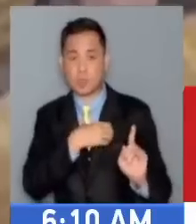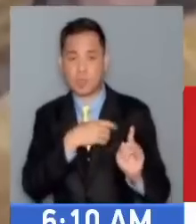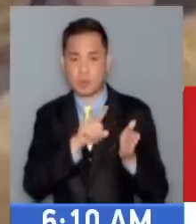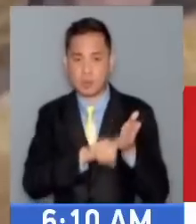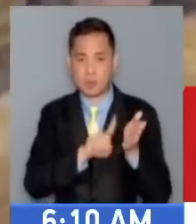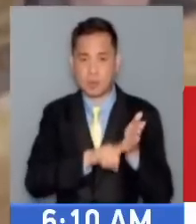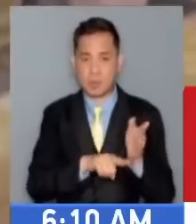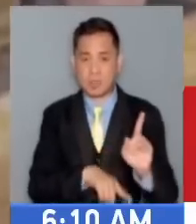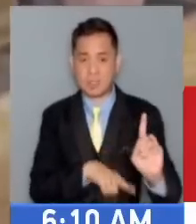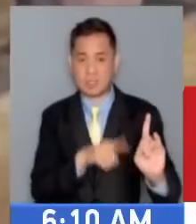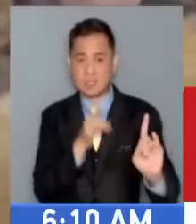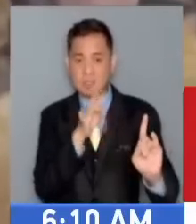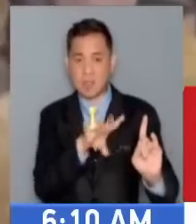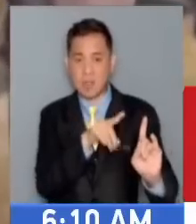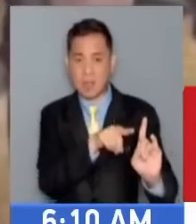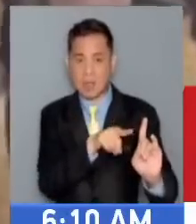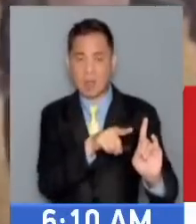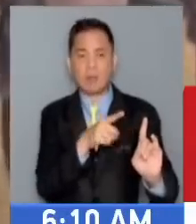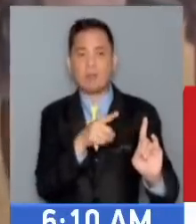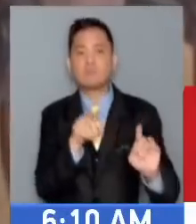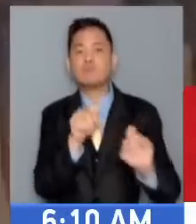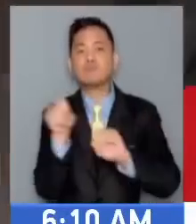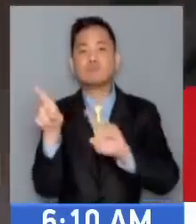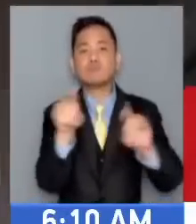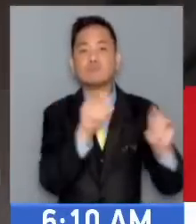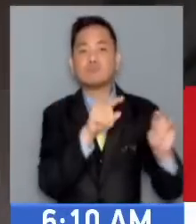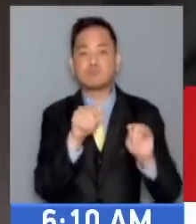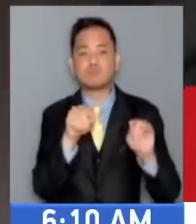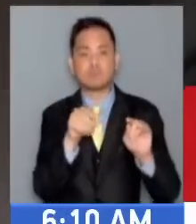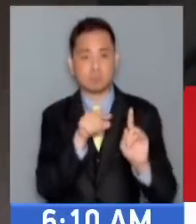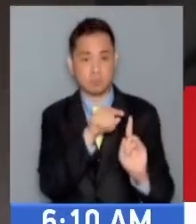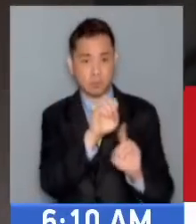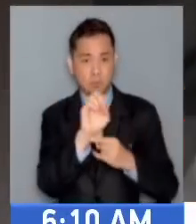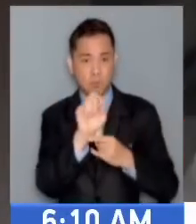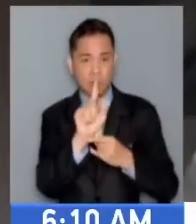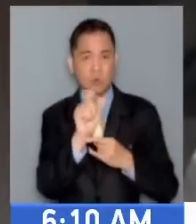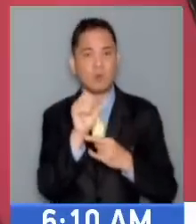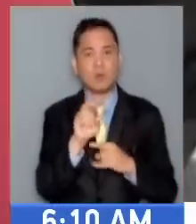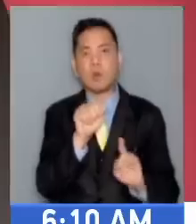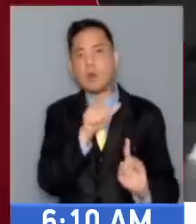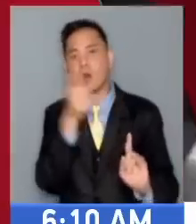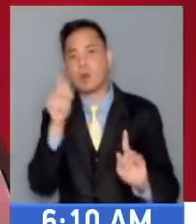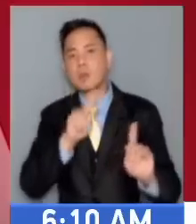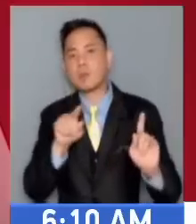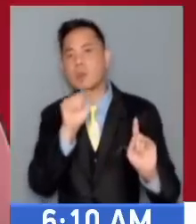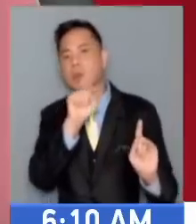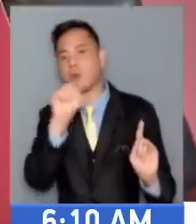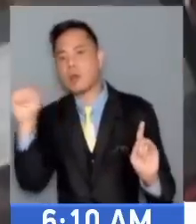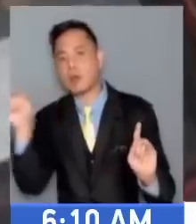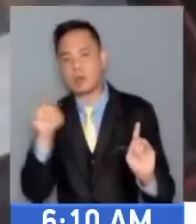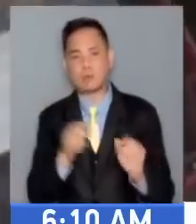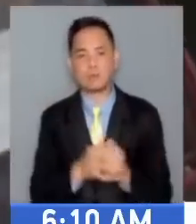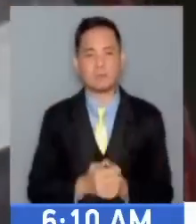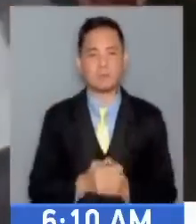ang source ng ilegal na droga ng naturang suspect at sa mga naaresto sa checkpoint.